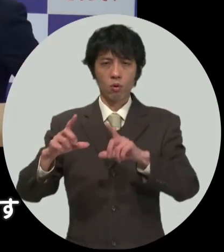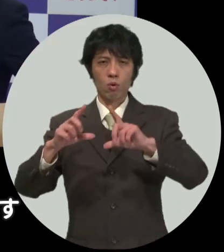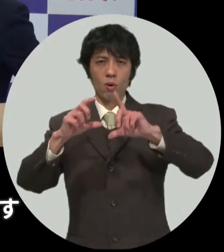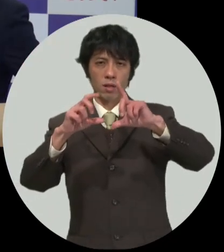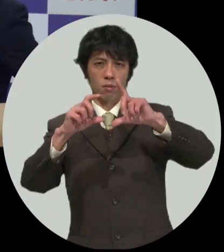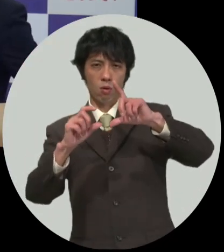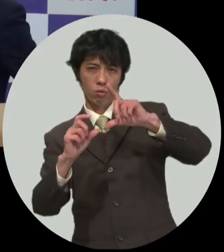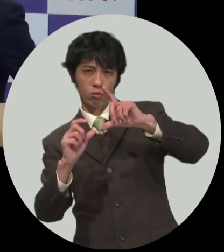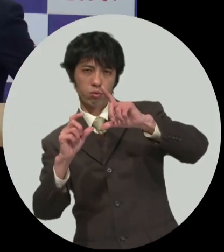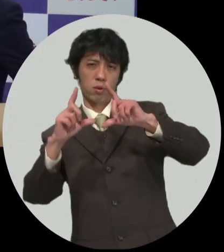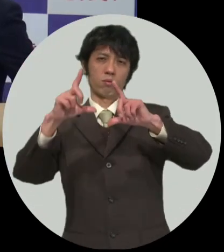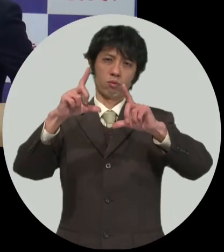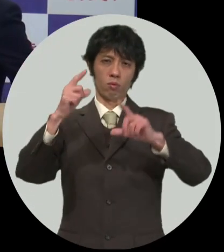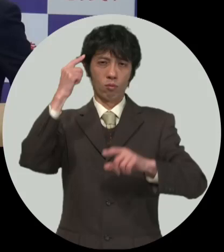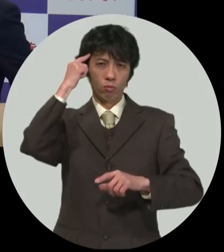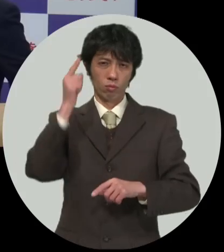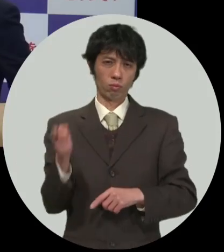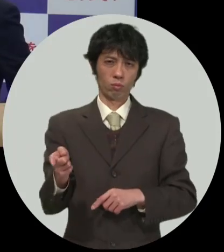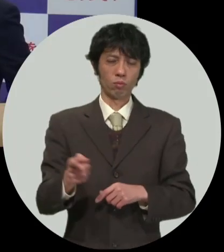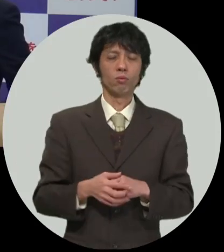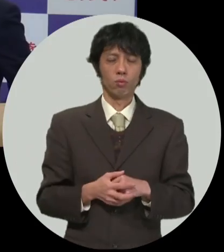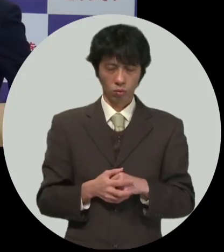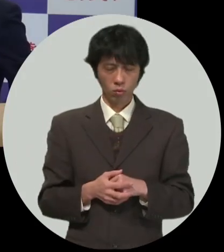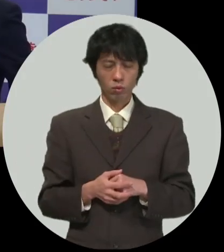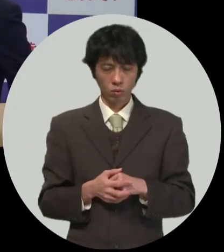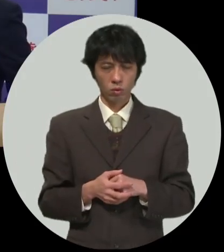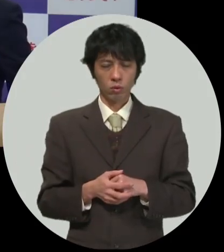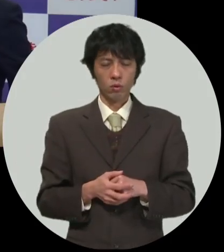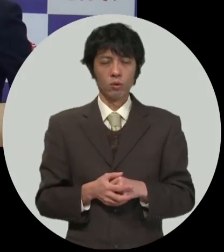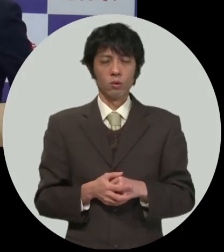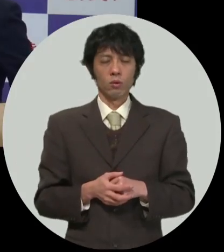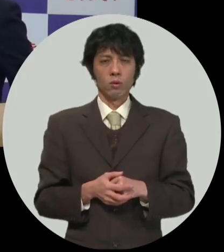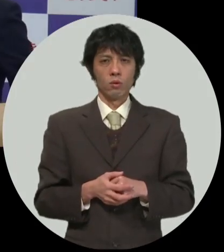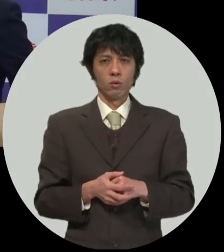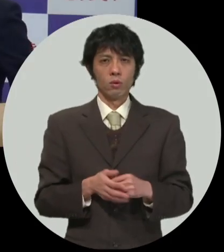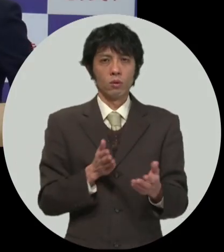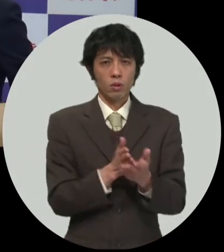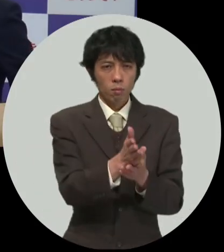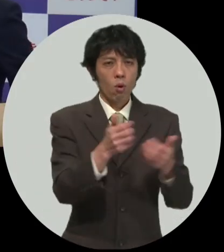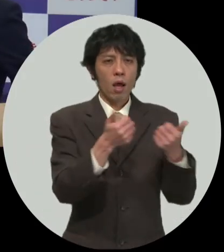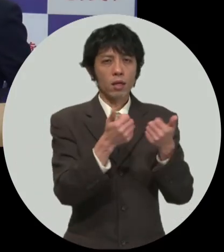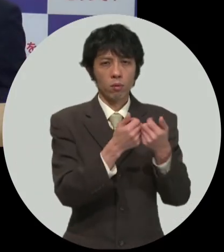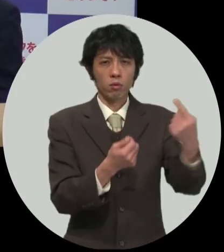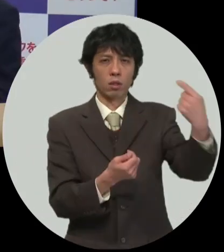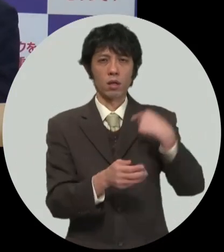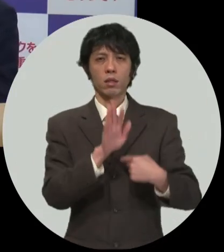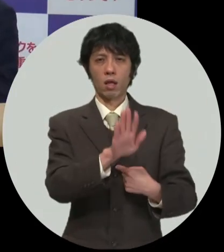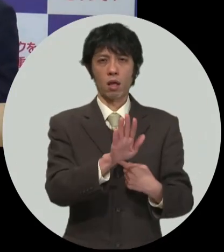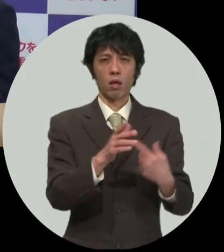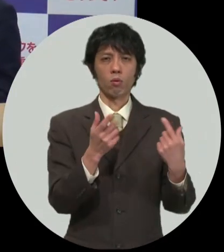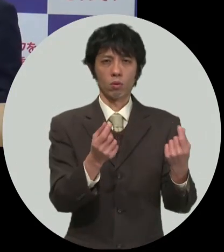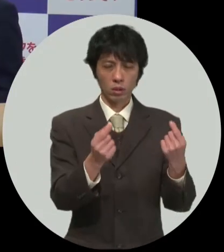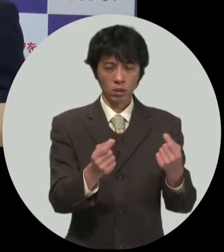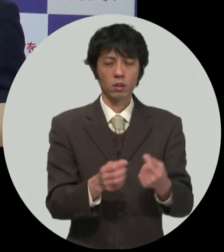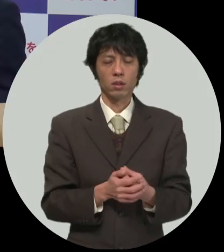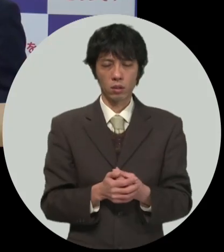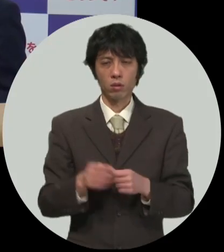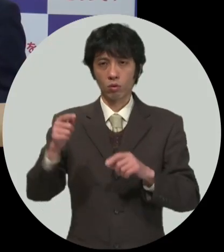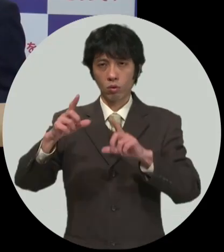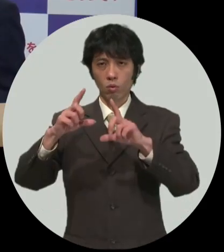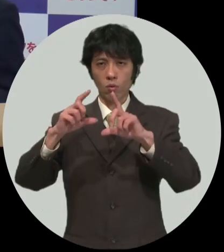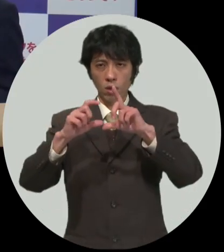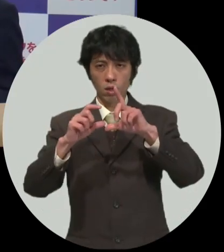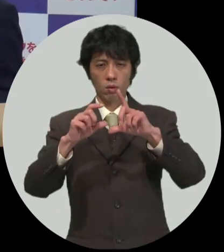。ただ一点、専門家会議でもご指摘があったんですけれども、割合は減ってもデルタ株